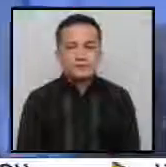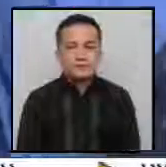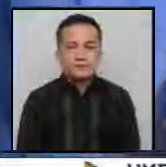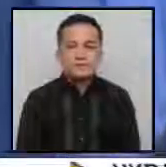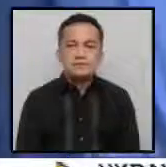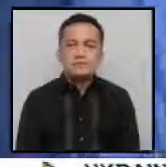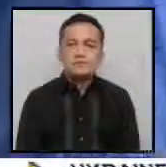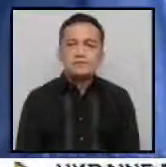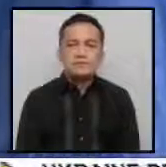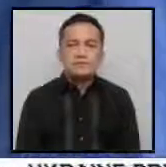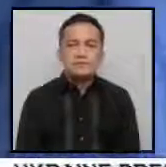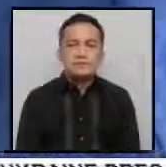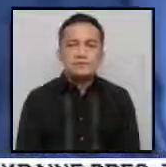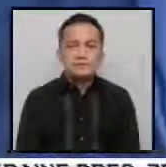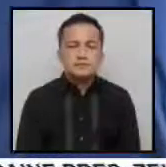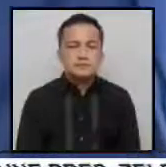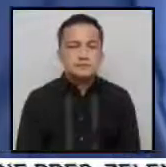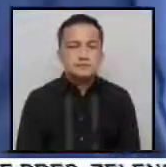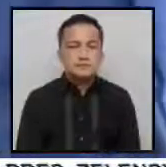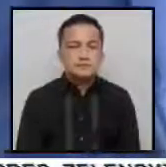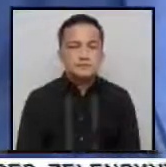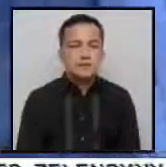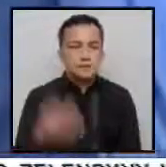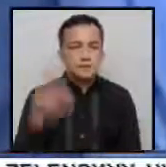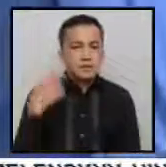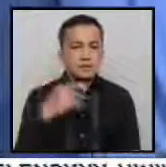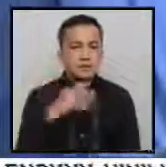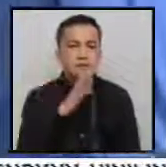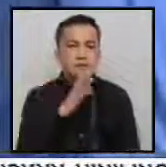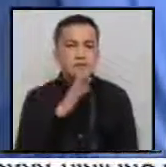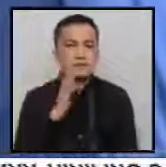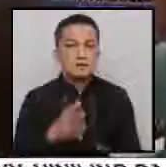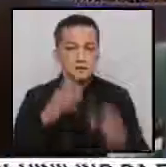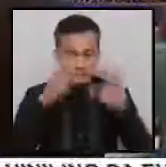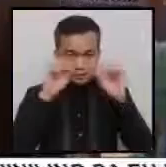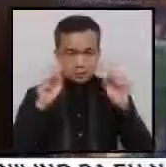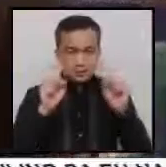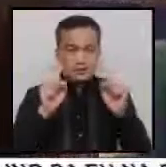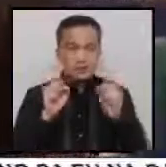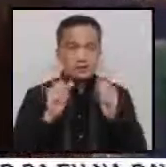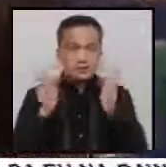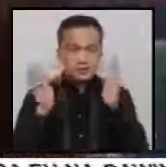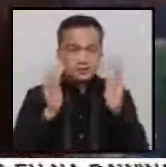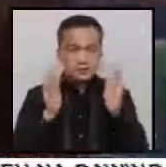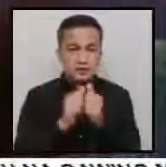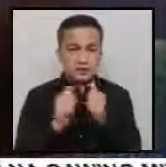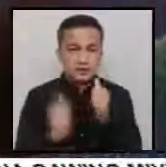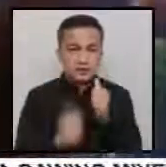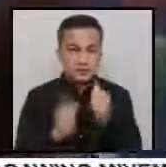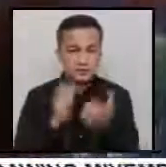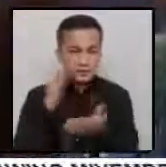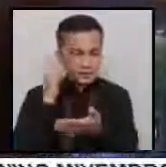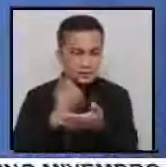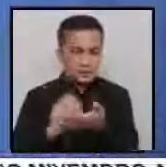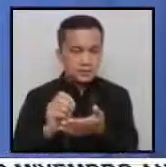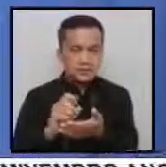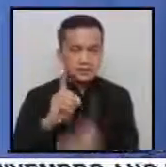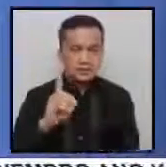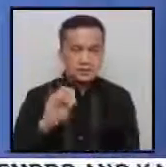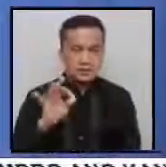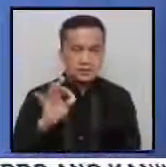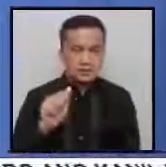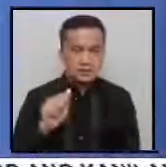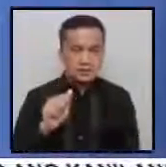Bilang dating tagapagsalita ng Malacanang na naglingkod din bilang Undersecretary ng Department of Foreign Affairs, sang-ayon